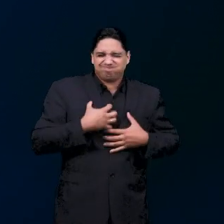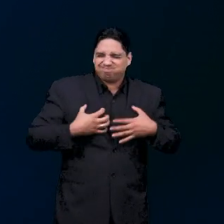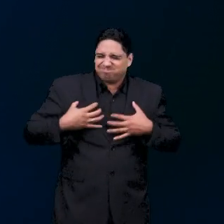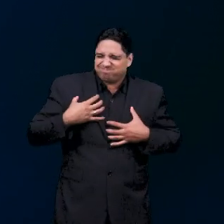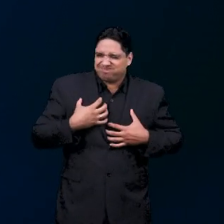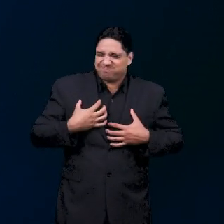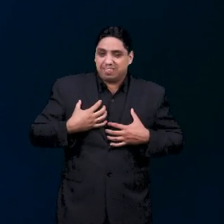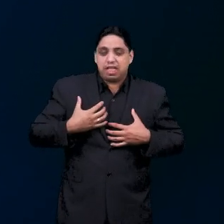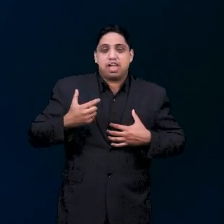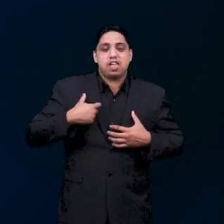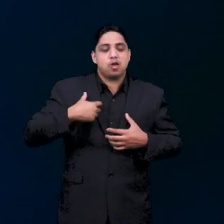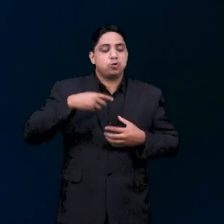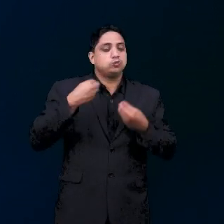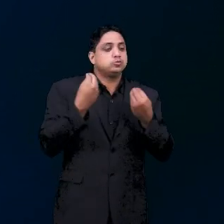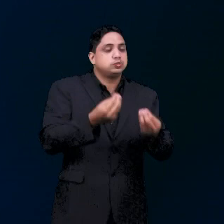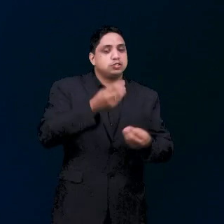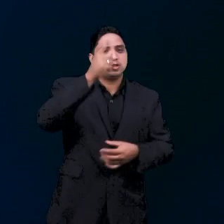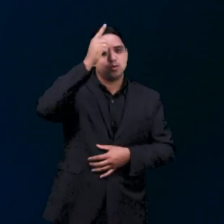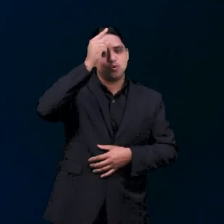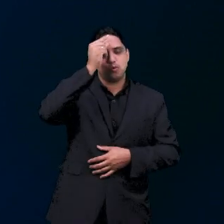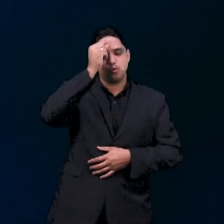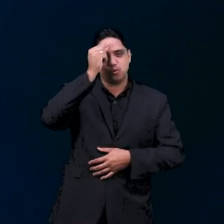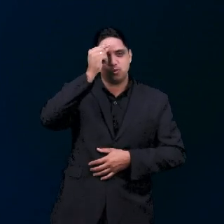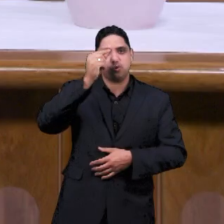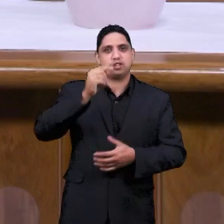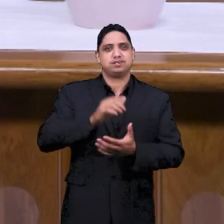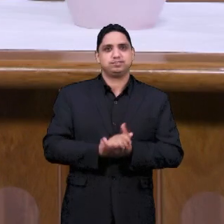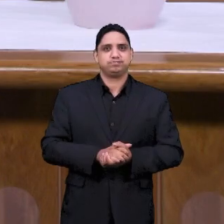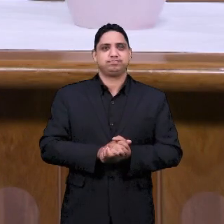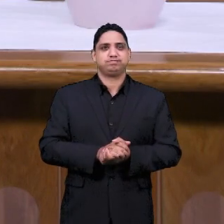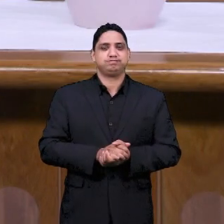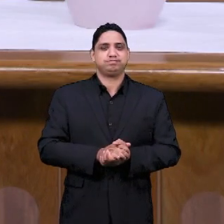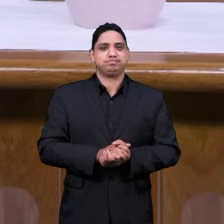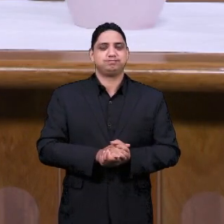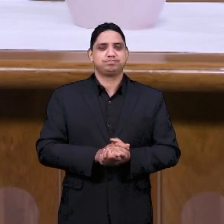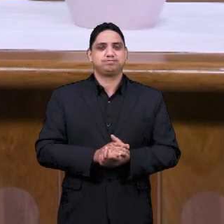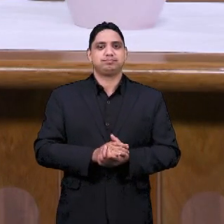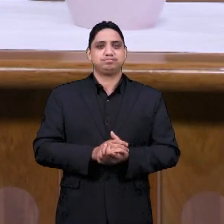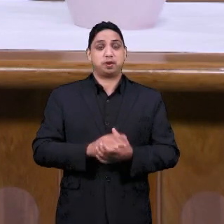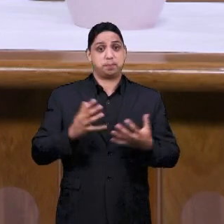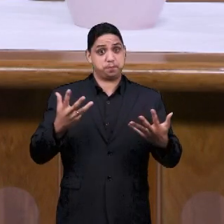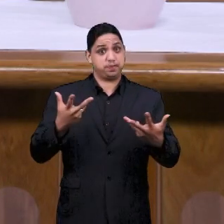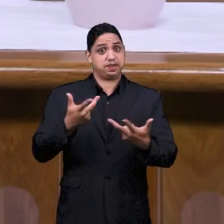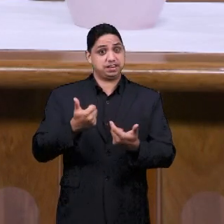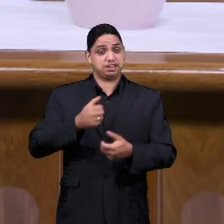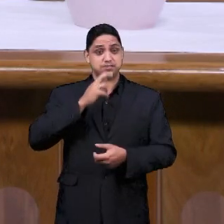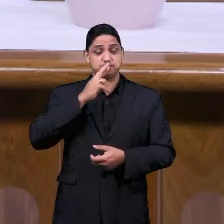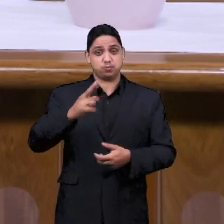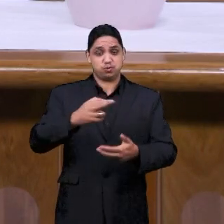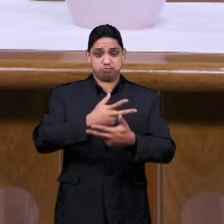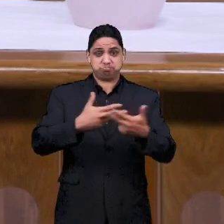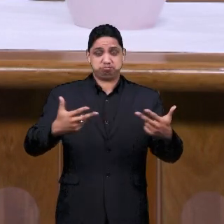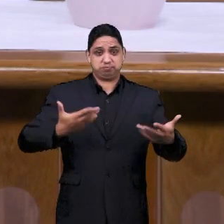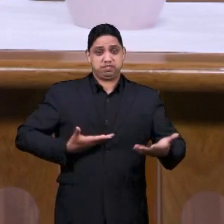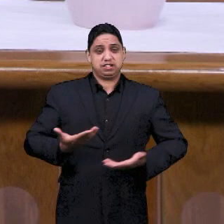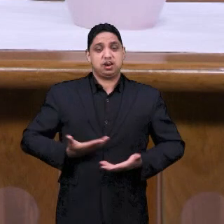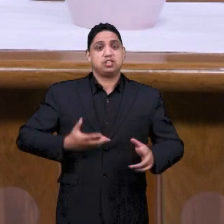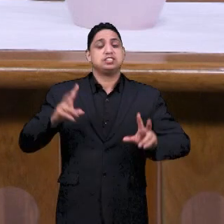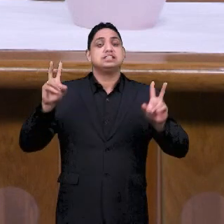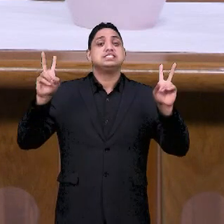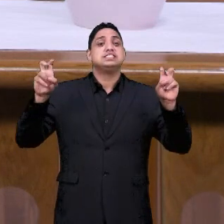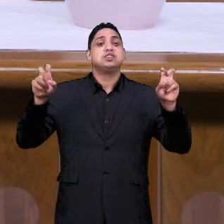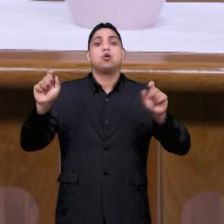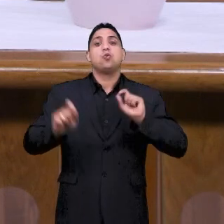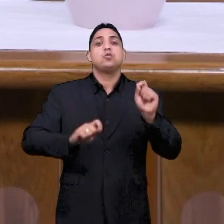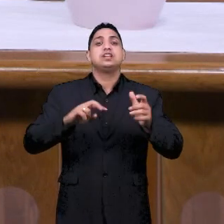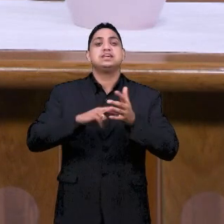êtes fatigués et opprimés, et je vous donnerai du repos. Quelle merveille la réponse de nos frères à propos de ce qui est